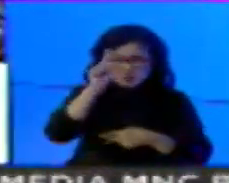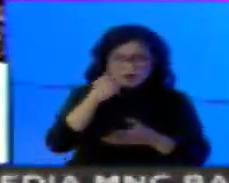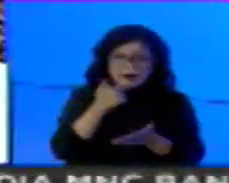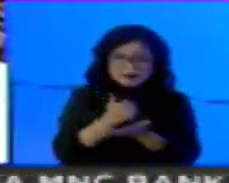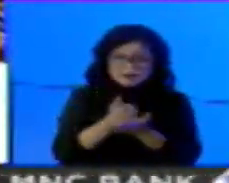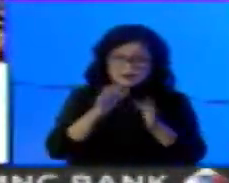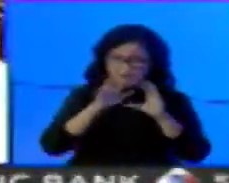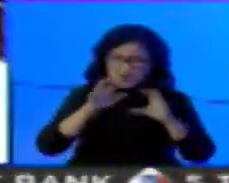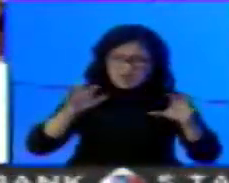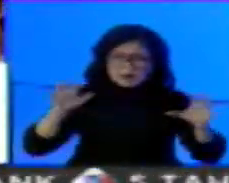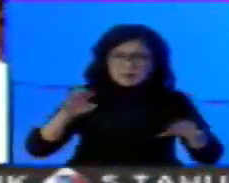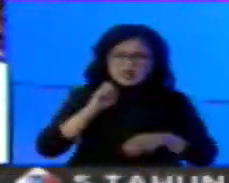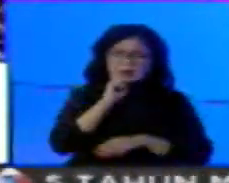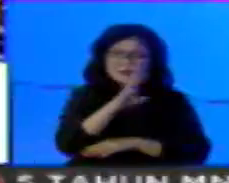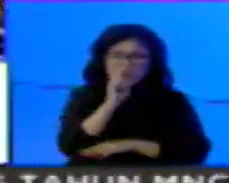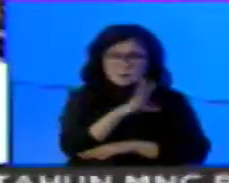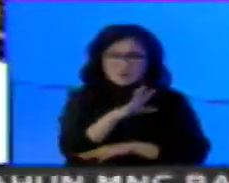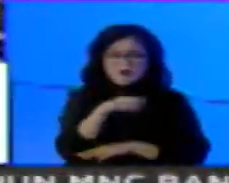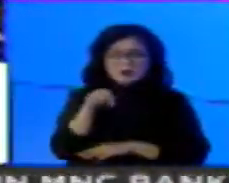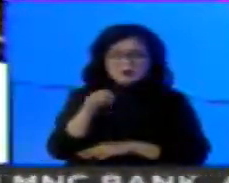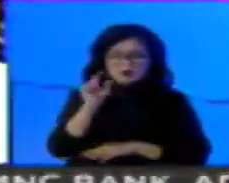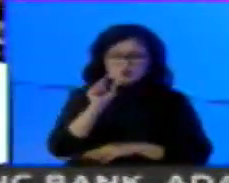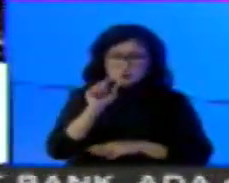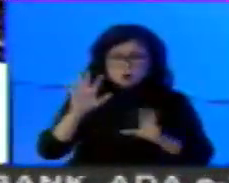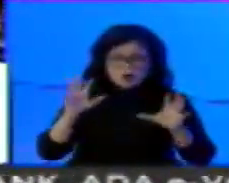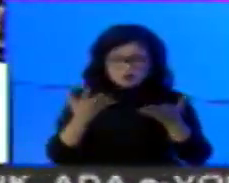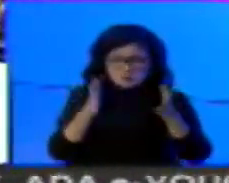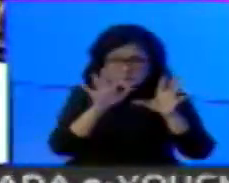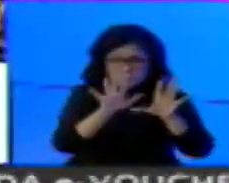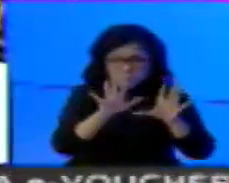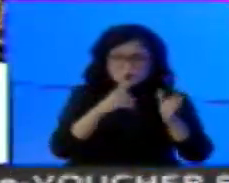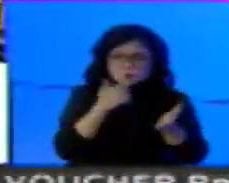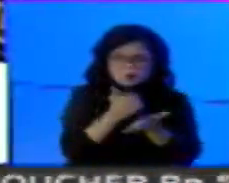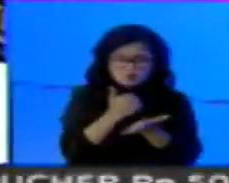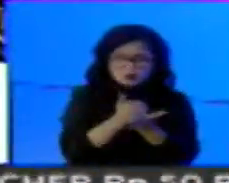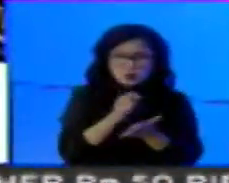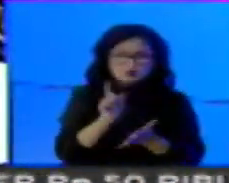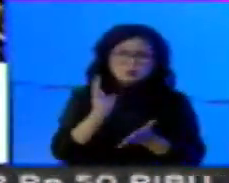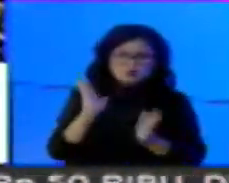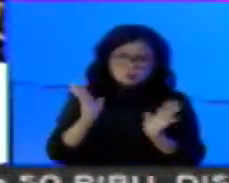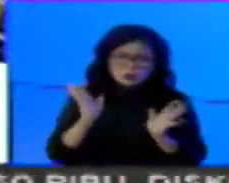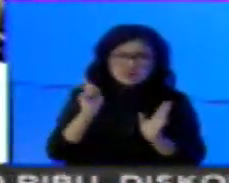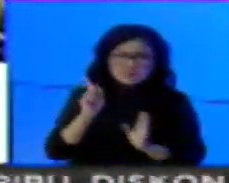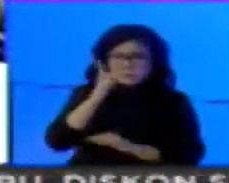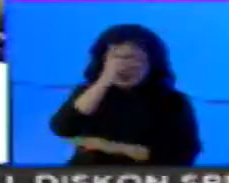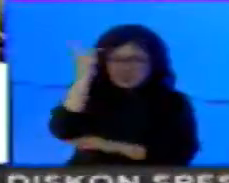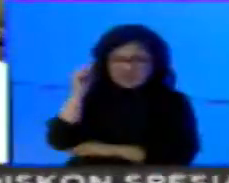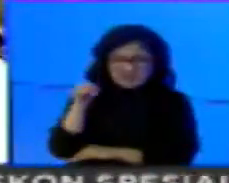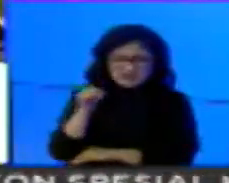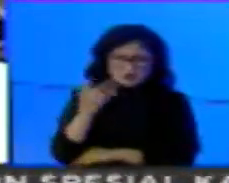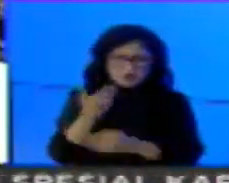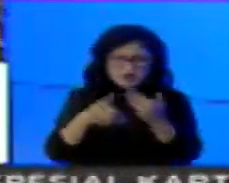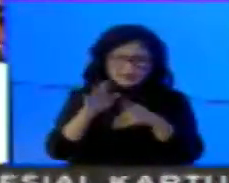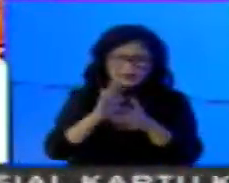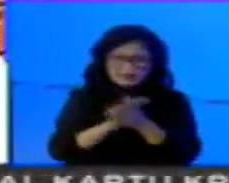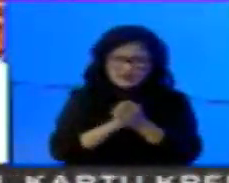tadi disampaikan para anggota Komisi 10 yang sebenarnya sudah kami lakukan. Tapi karena memang ini kan lebih kepada perkenalan, kami